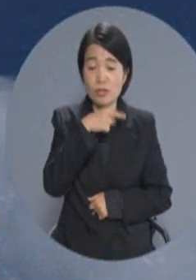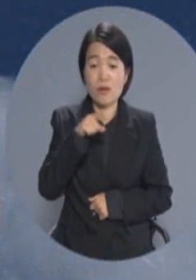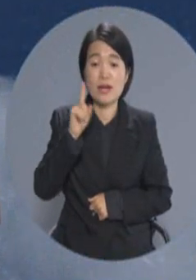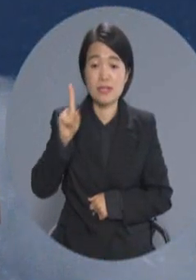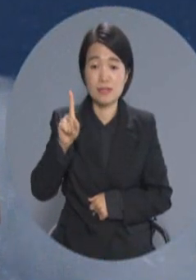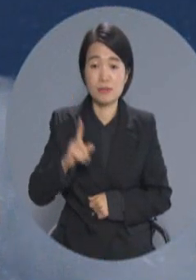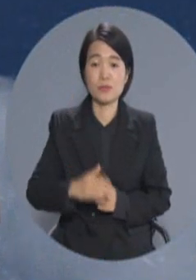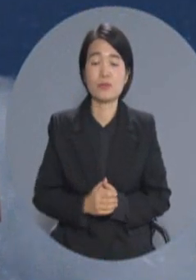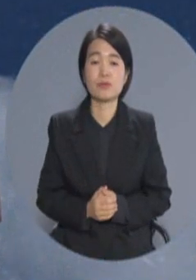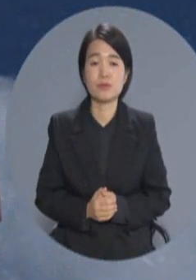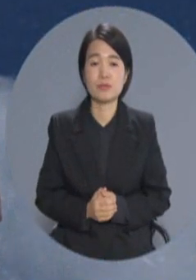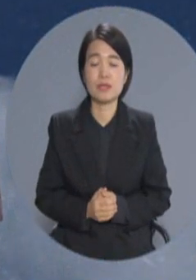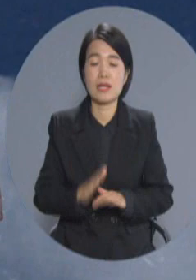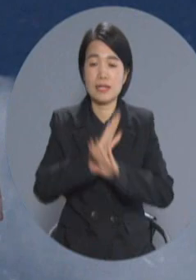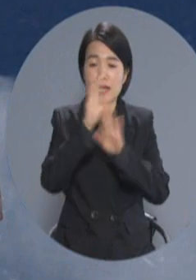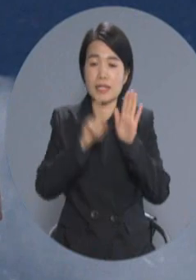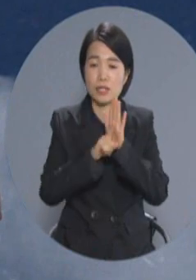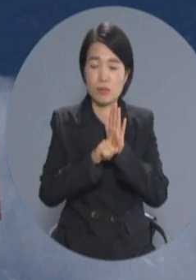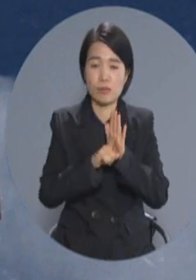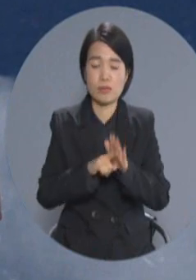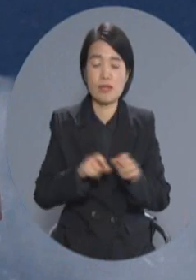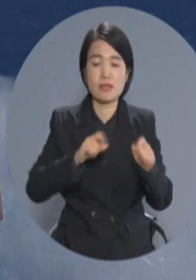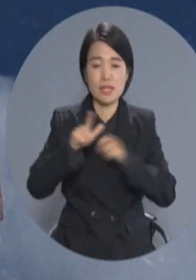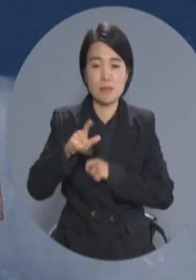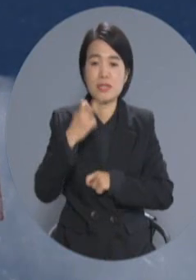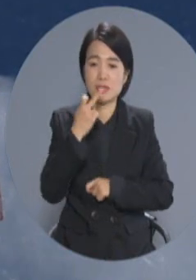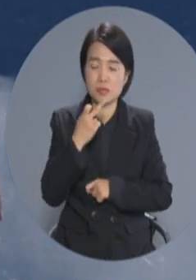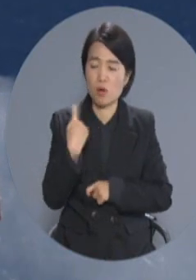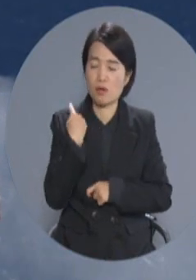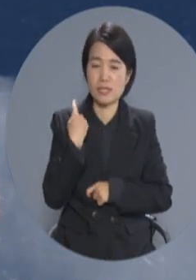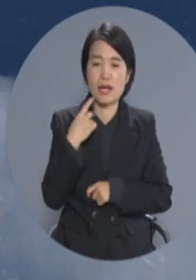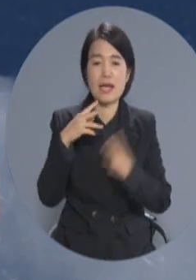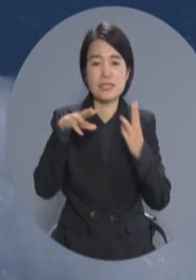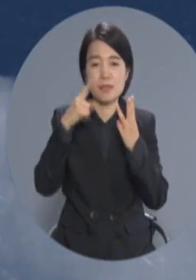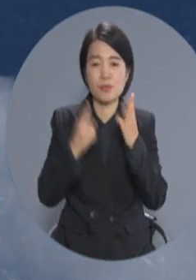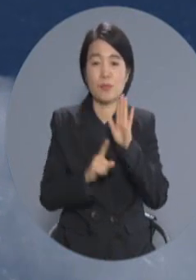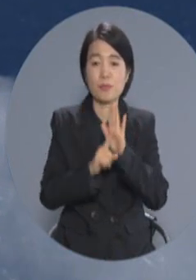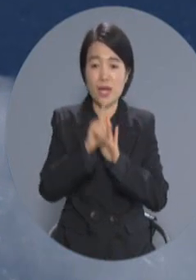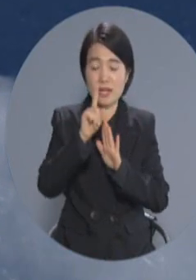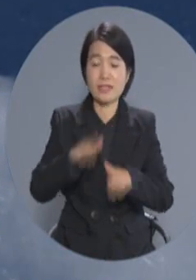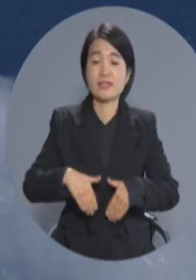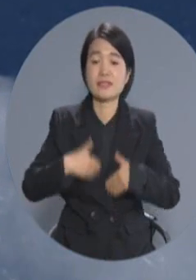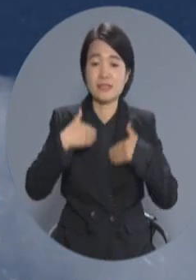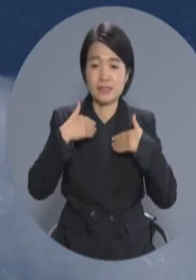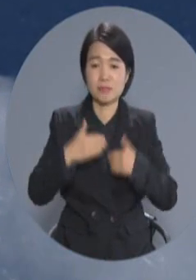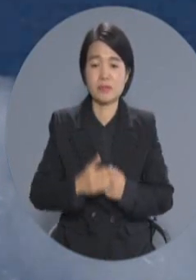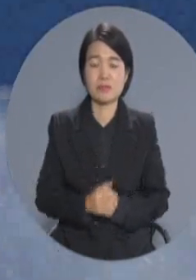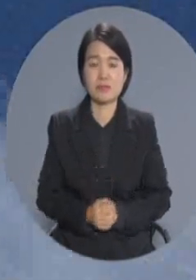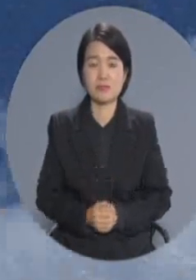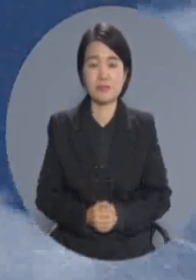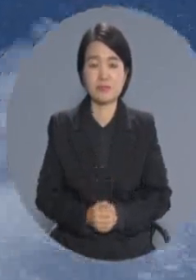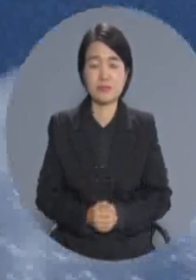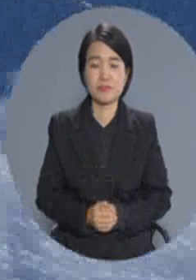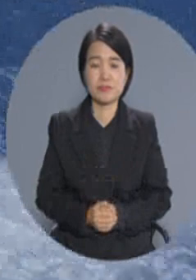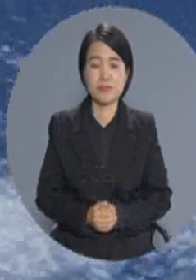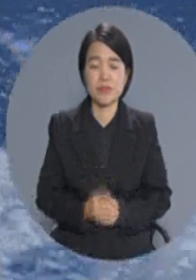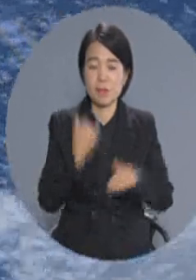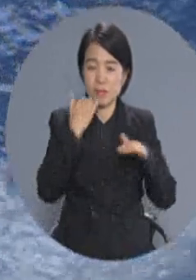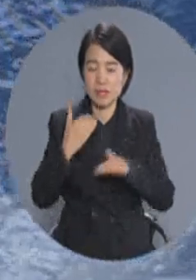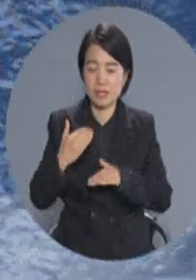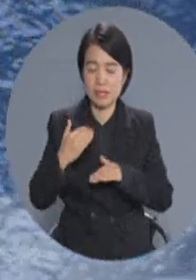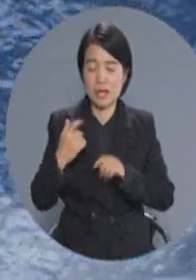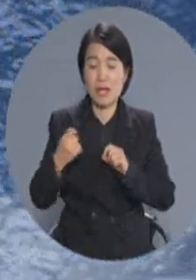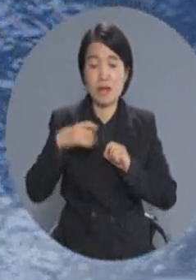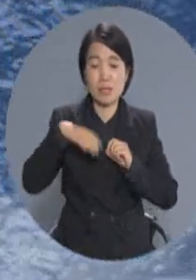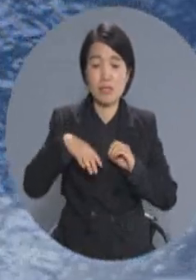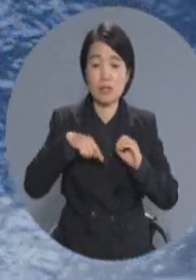영하 1도 보이겠구요 낮 기온은 전지역에서 12도로 어제보다 3도가량 오르며 포근하겠습니다 바다의